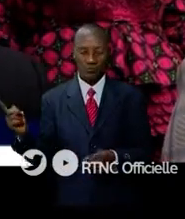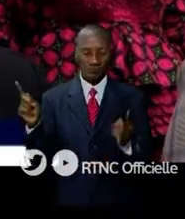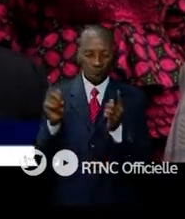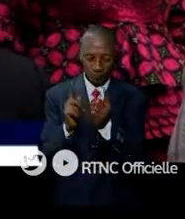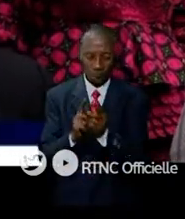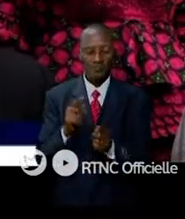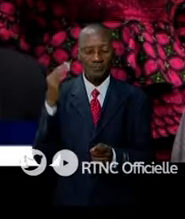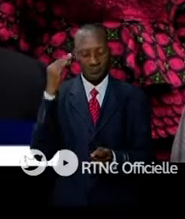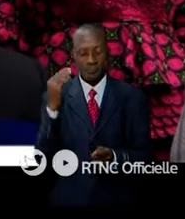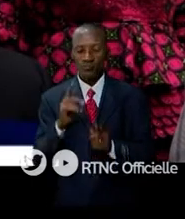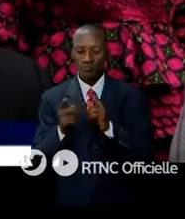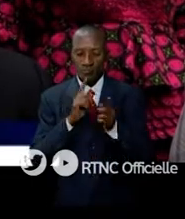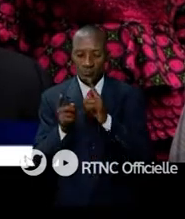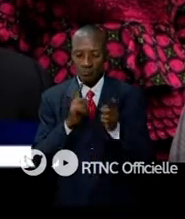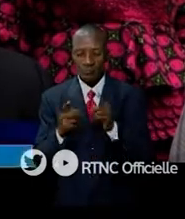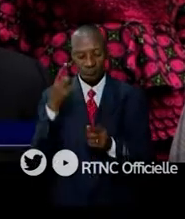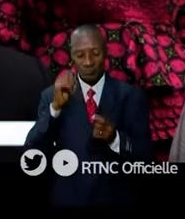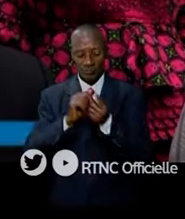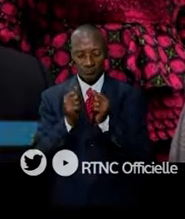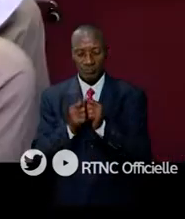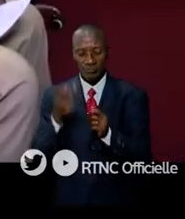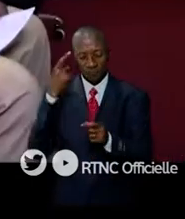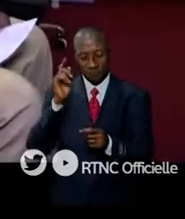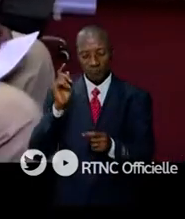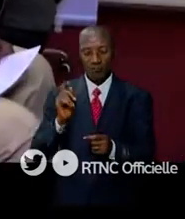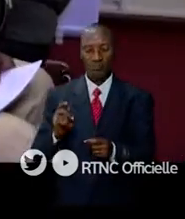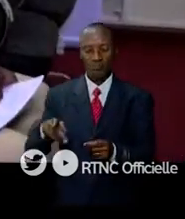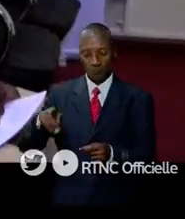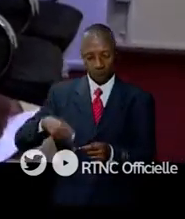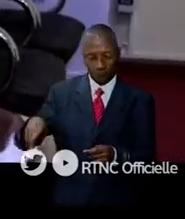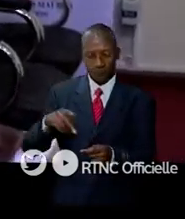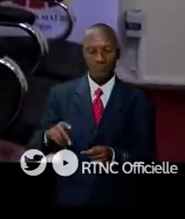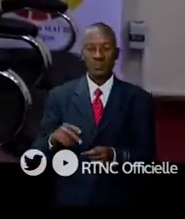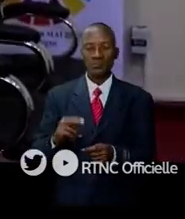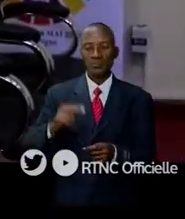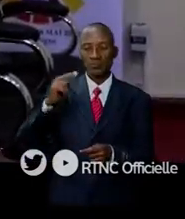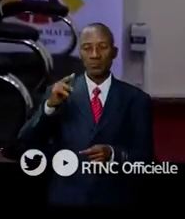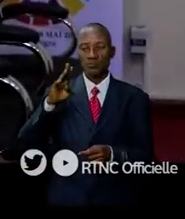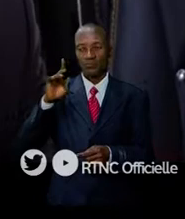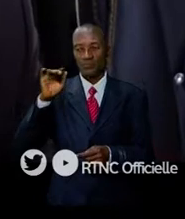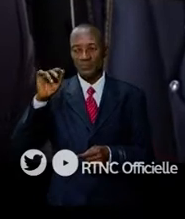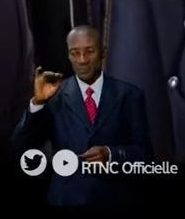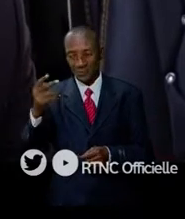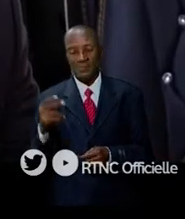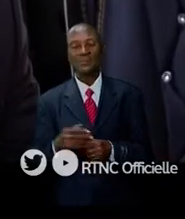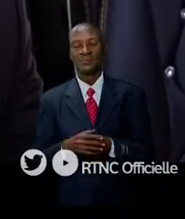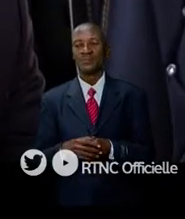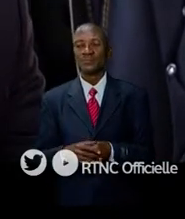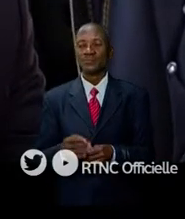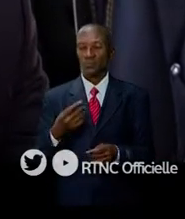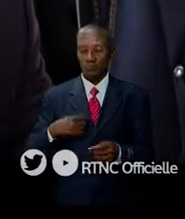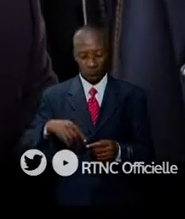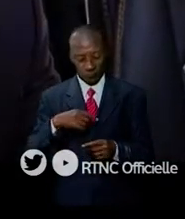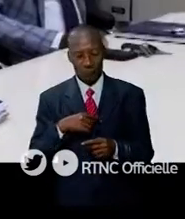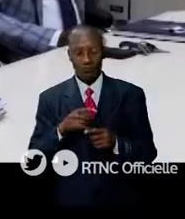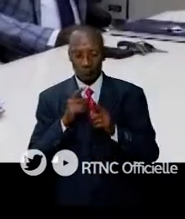nous aussi nous sommes concernés, c'est pourquoi nous sommes venus avoir d'abord des conseils et les orientations pour que demain, quand nous allons présenter les projets,